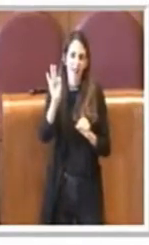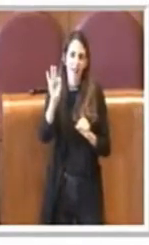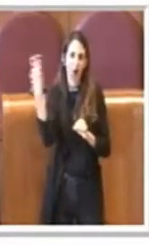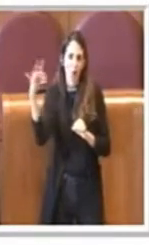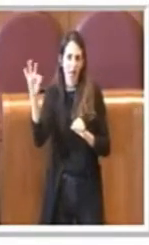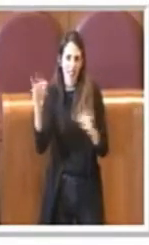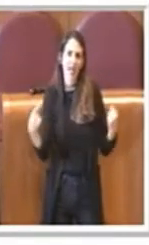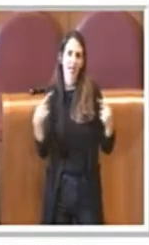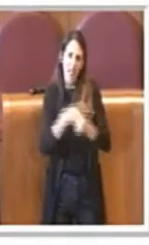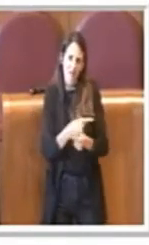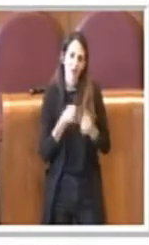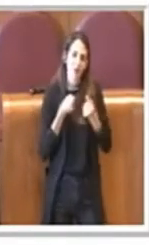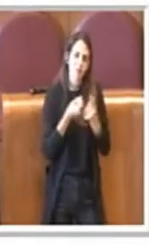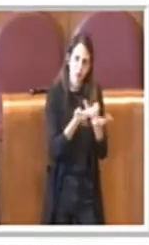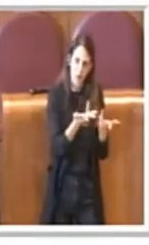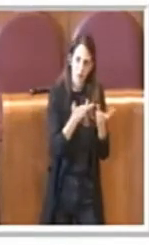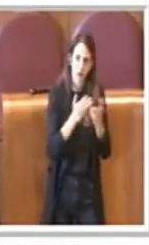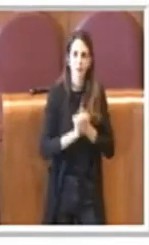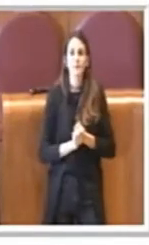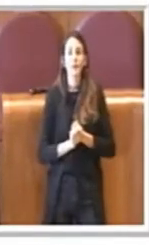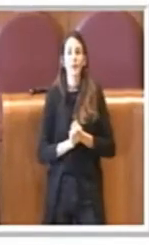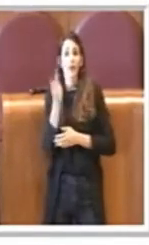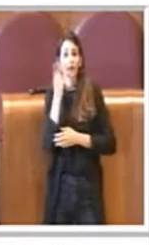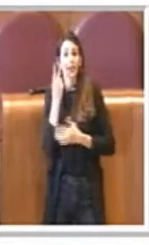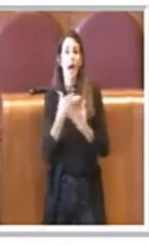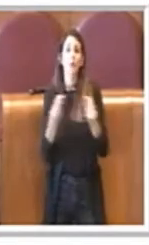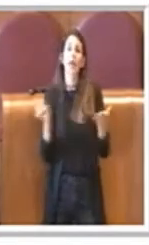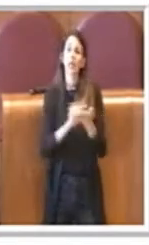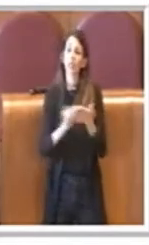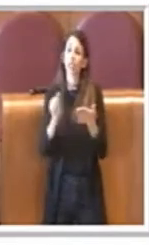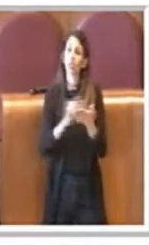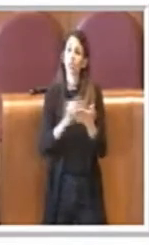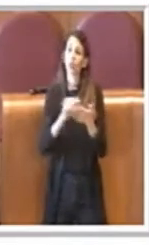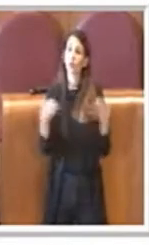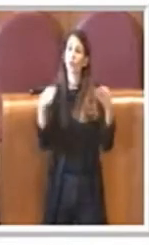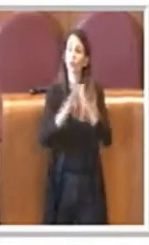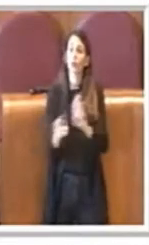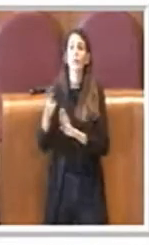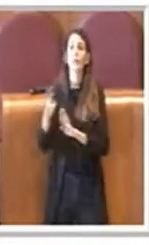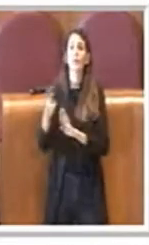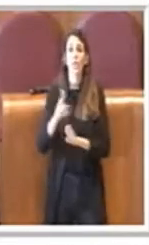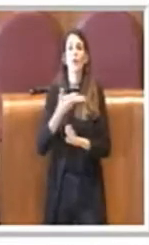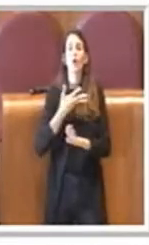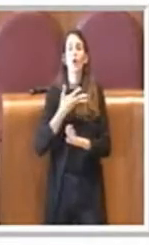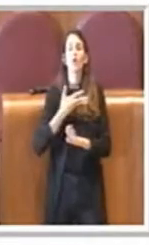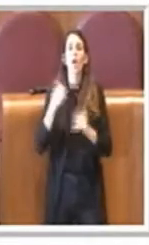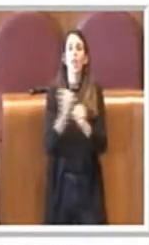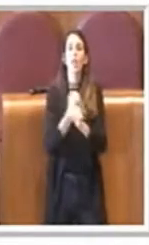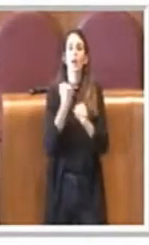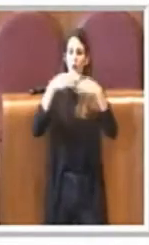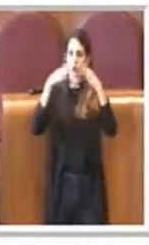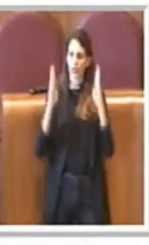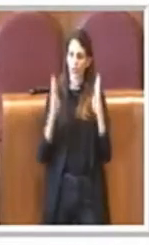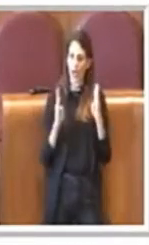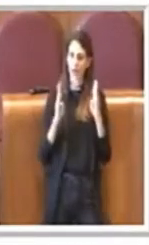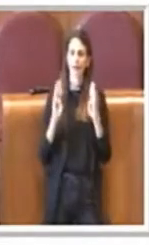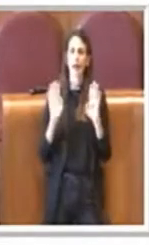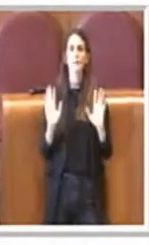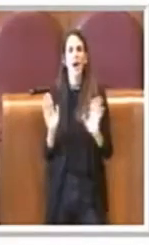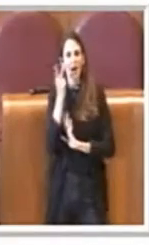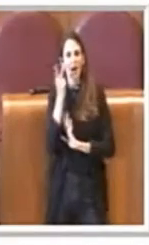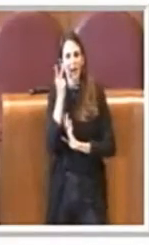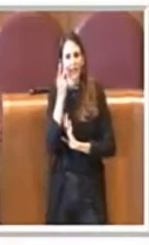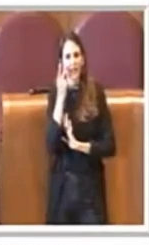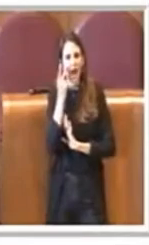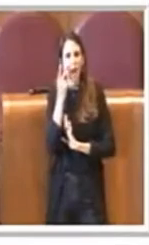oggi ancora sono per la gran parte in smart working, ma chiaramente le famiglie e anche, mi sento io, i residenti si erano progressivamente